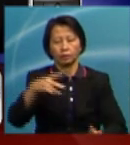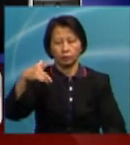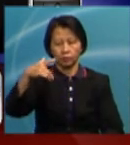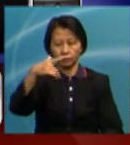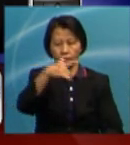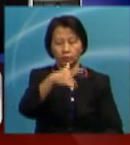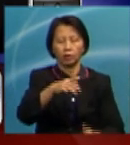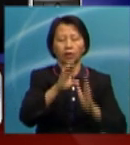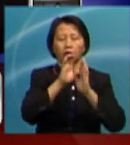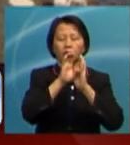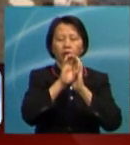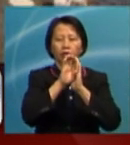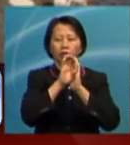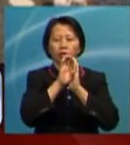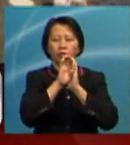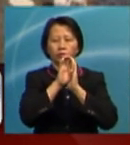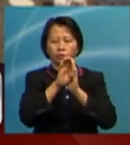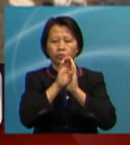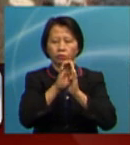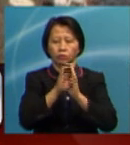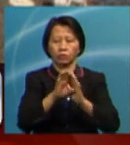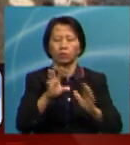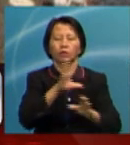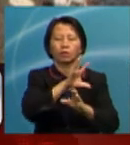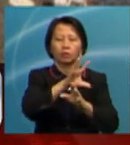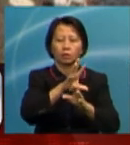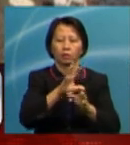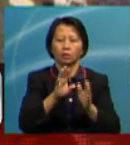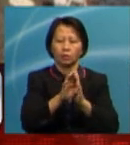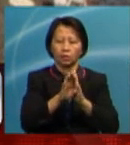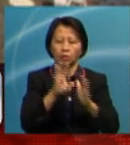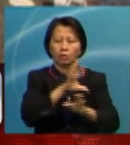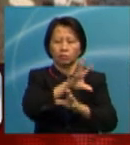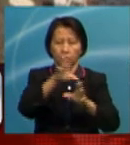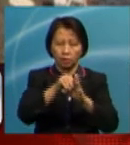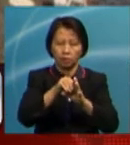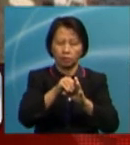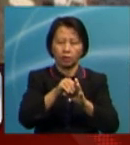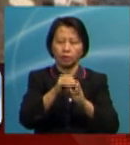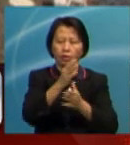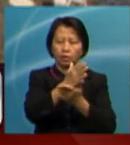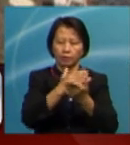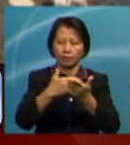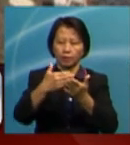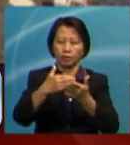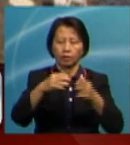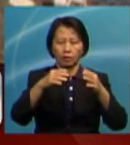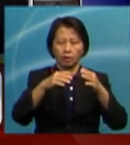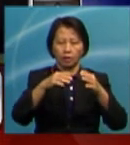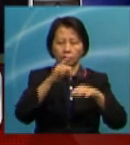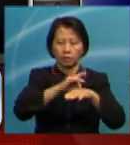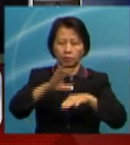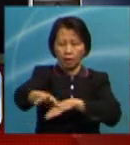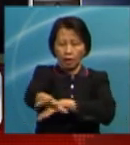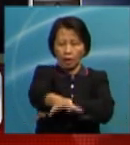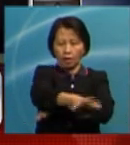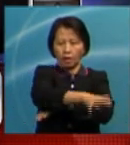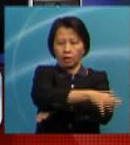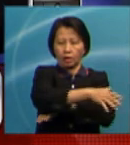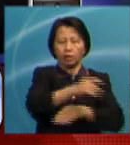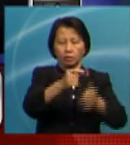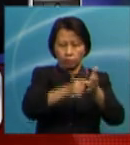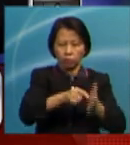tadi Aircraft in the Region so for example when you Divide up the the water